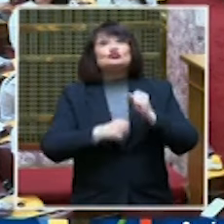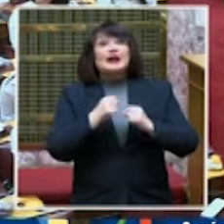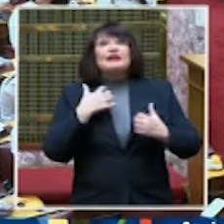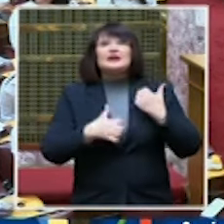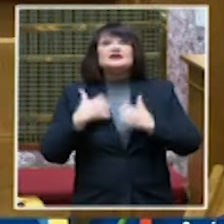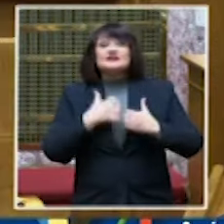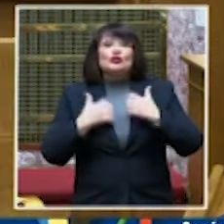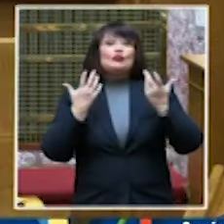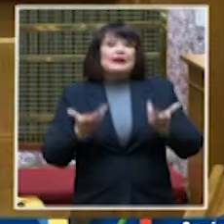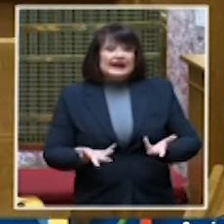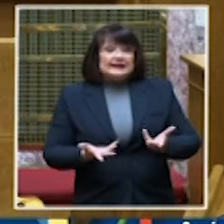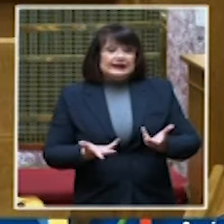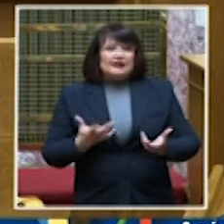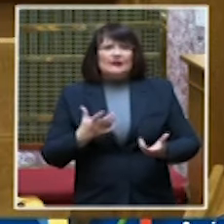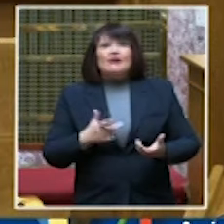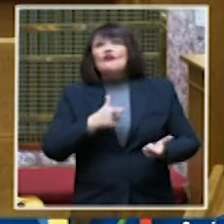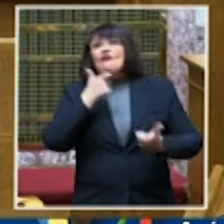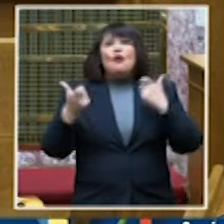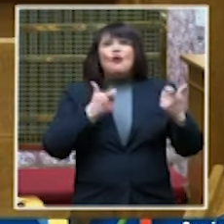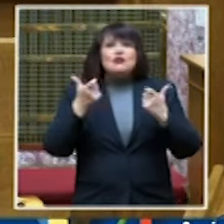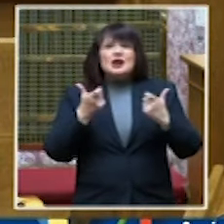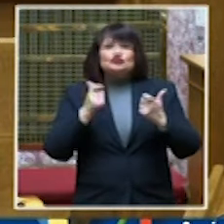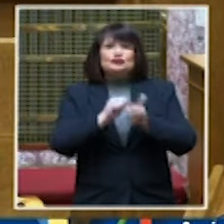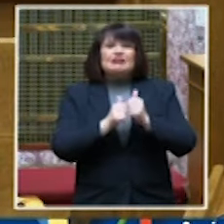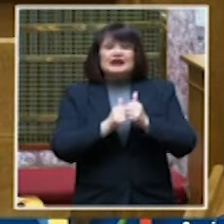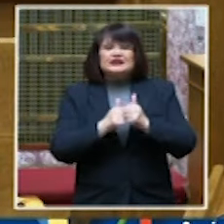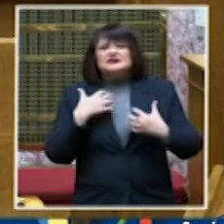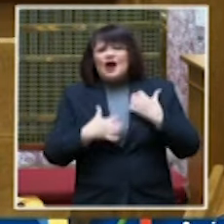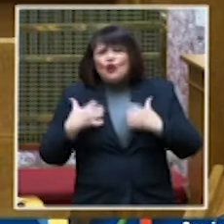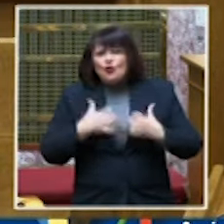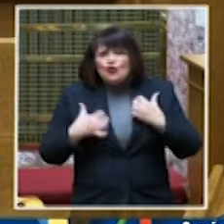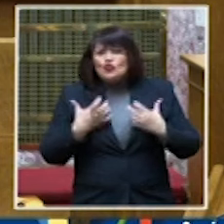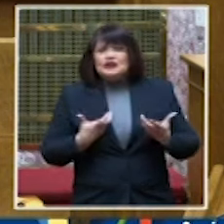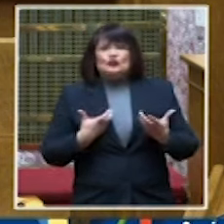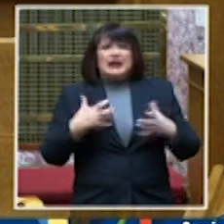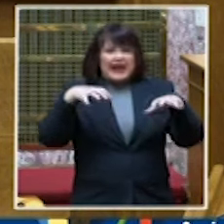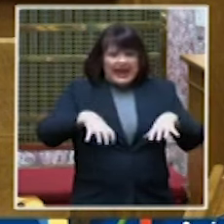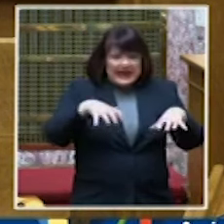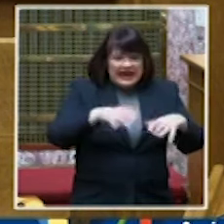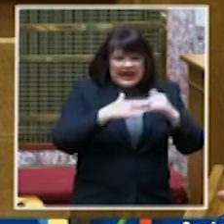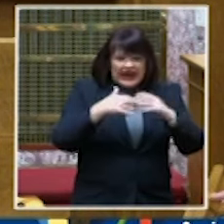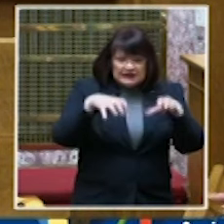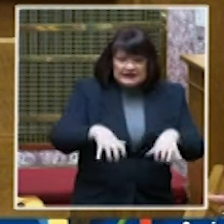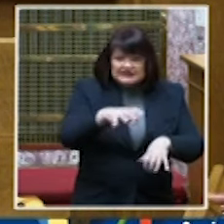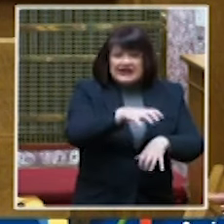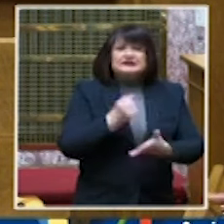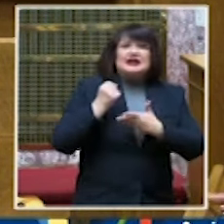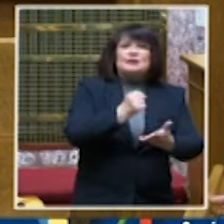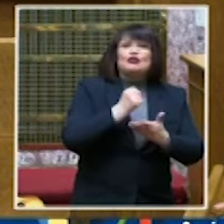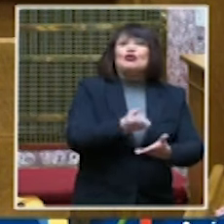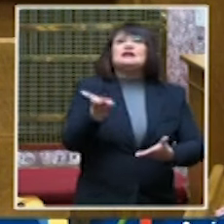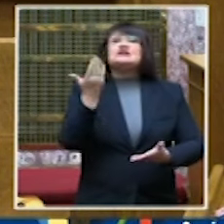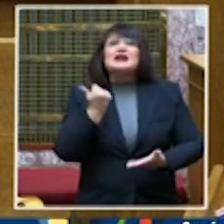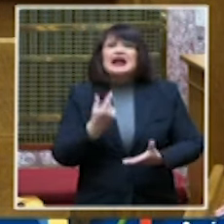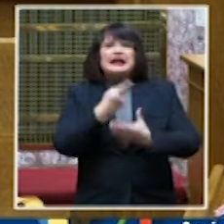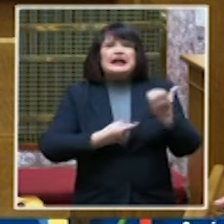ακούμε κραυγές αγωνίες από τους αθλητές για την έλλειψη εγκαταστάσεων, για την έλλειψη χρηματοδότησης